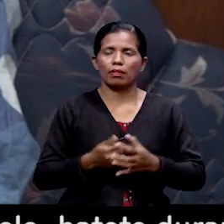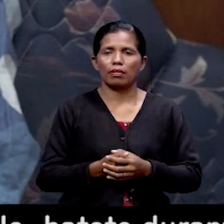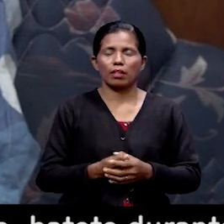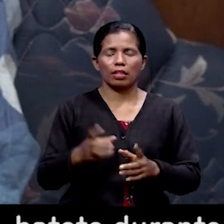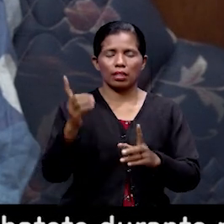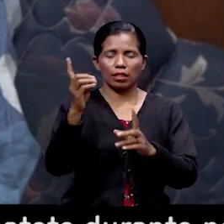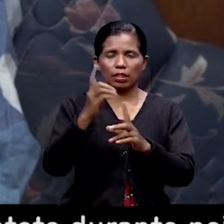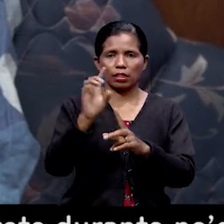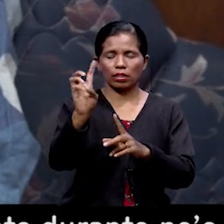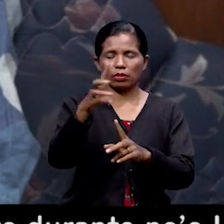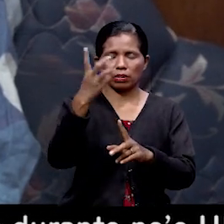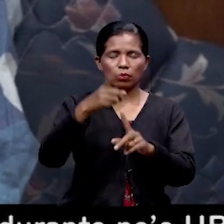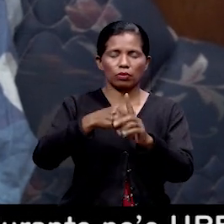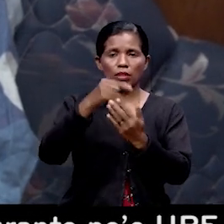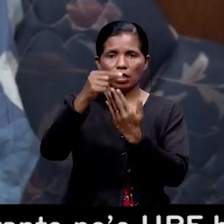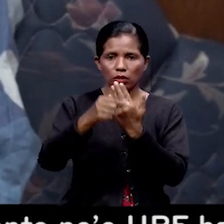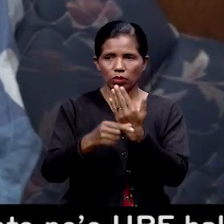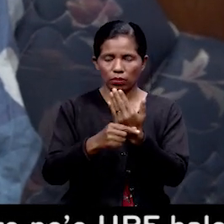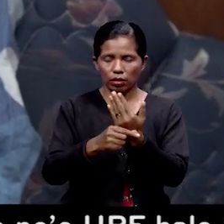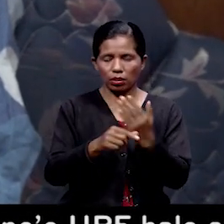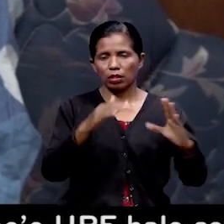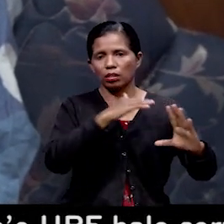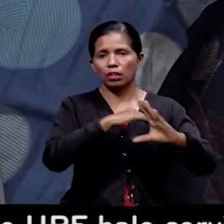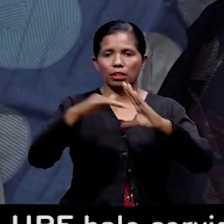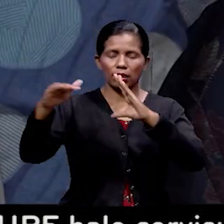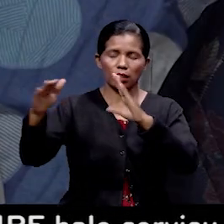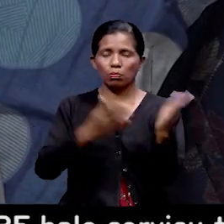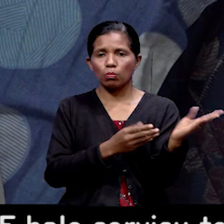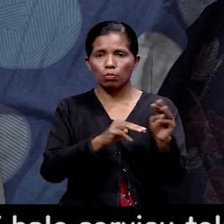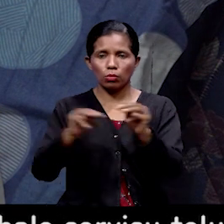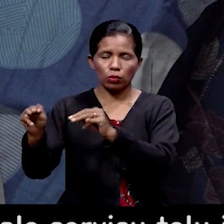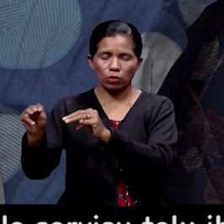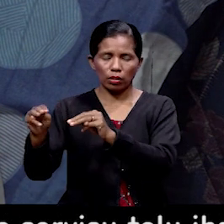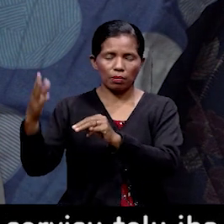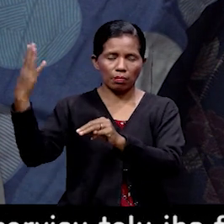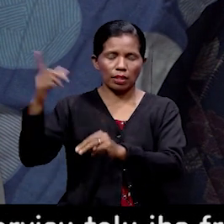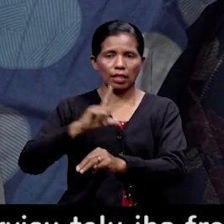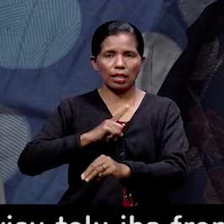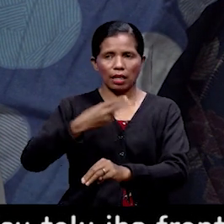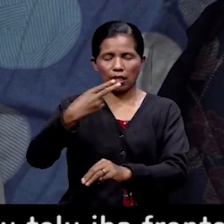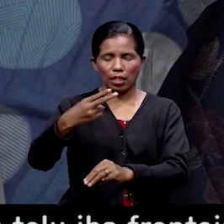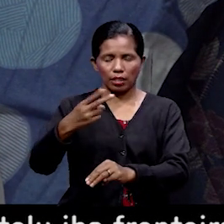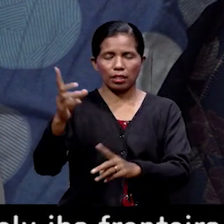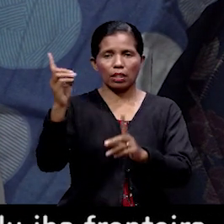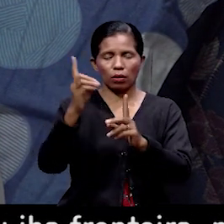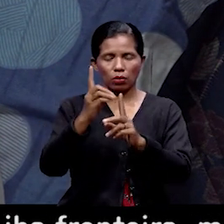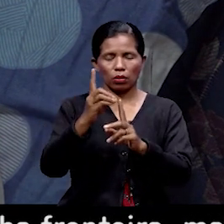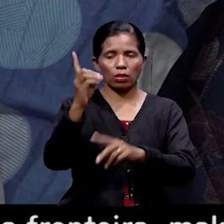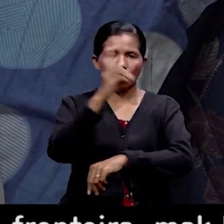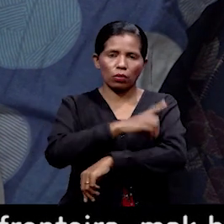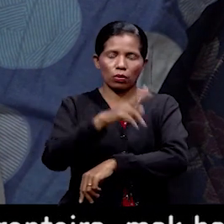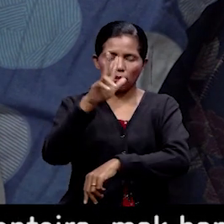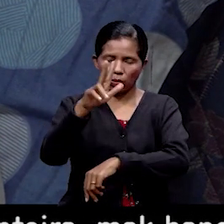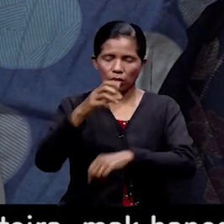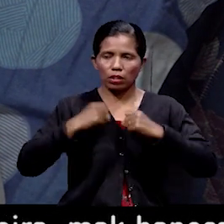sanulu resing nen fulang Agustu liba transfere kedas basala isolamento lahane mai beliu tia loron tolu kondisan saudi